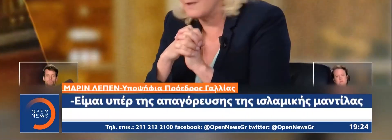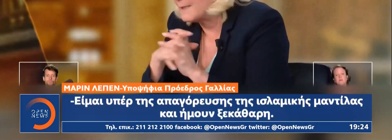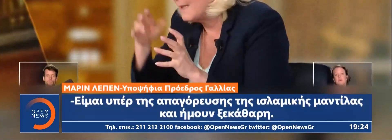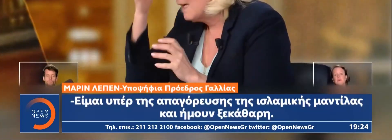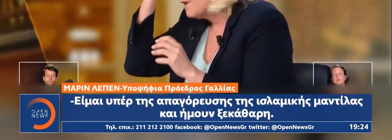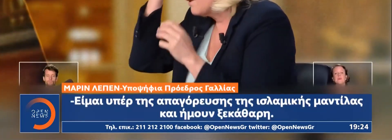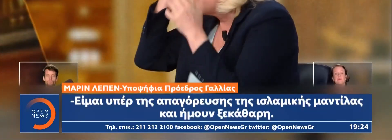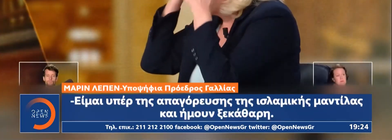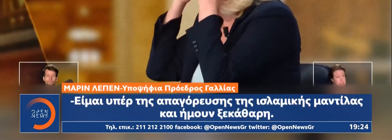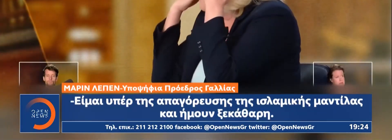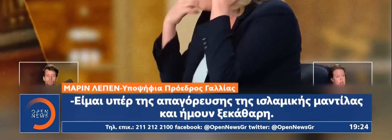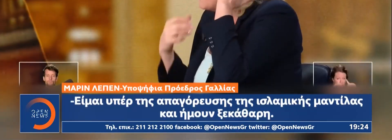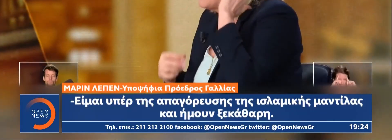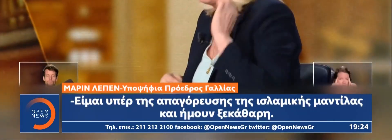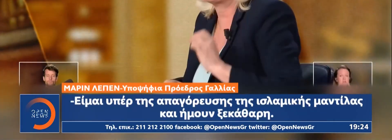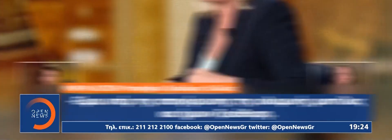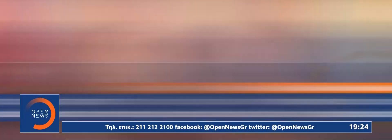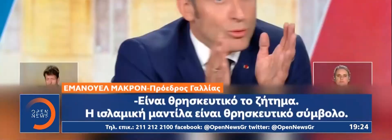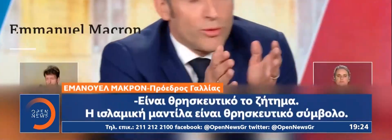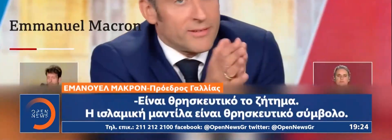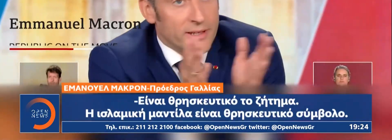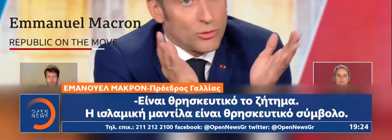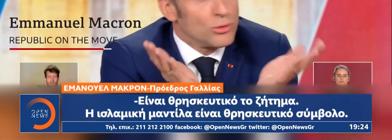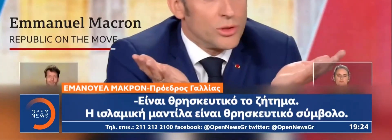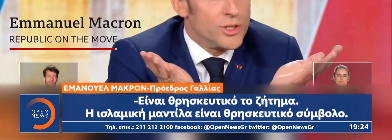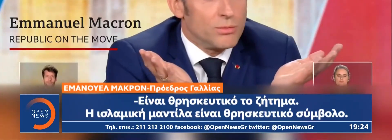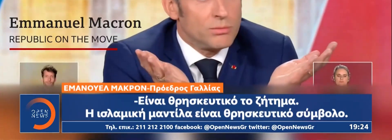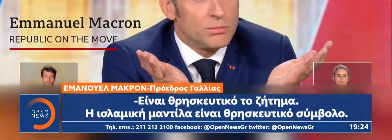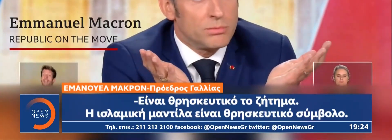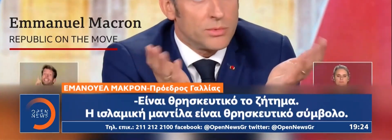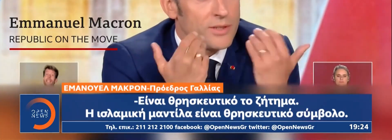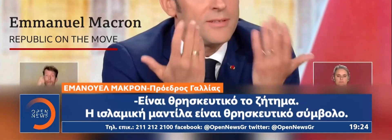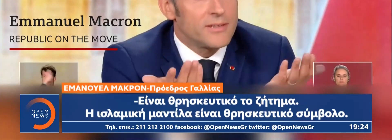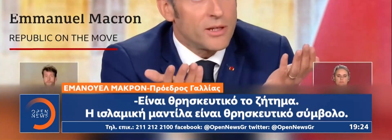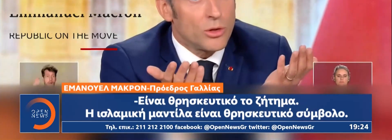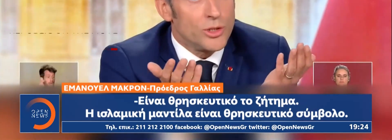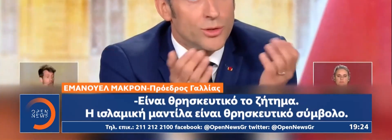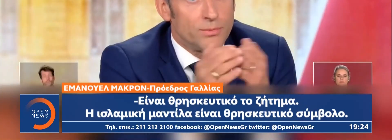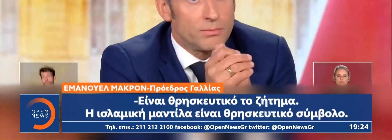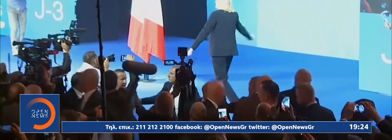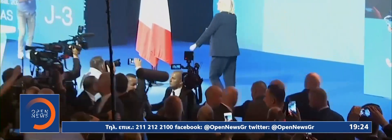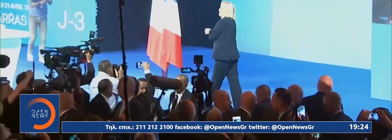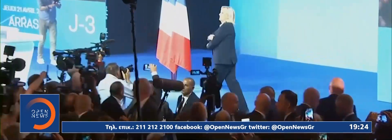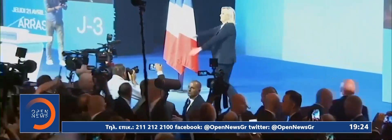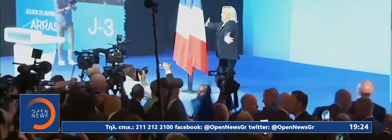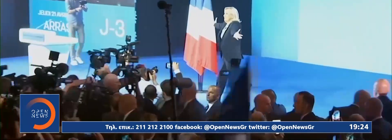public. Je l'ai dit, de la manière la plus claire. Je pense que la question du voile, c'est la question d'une religion, d'un signe extérieur religieux.